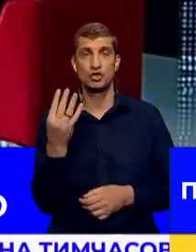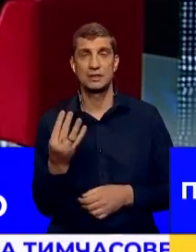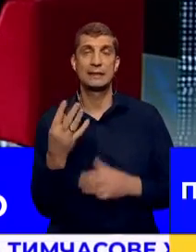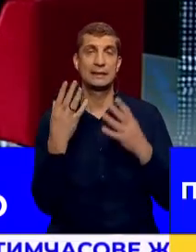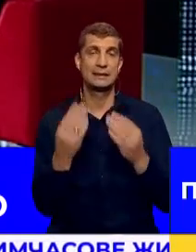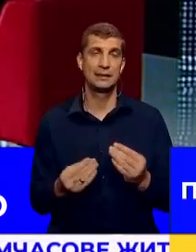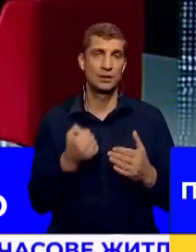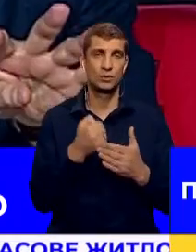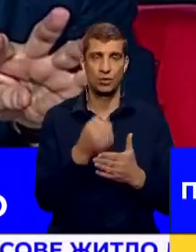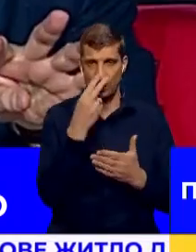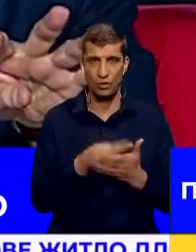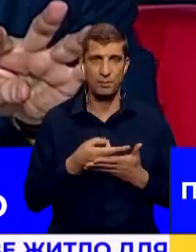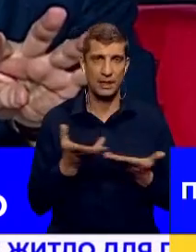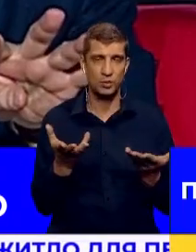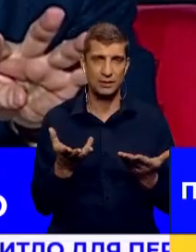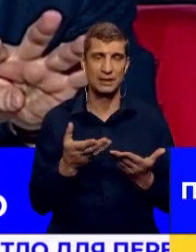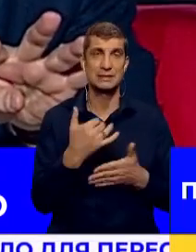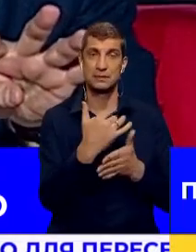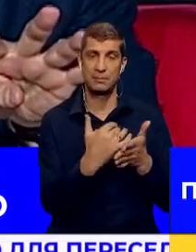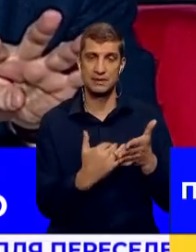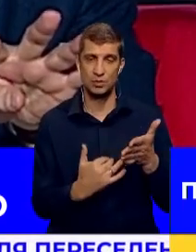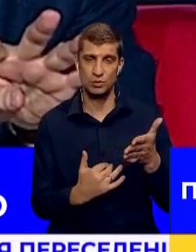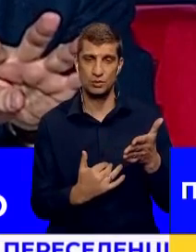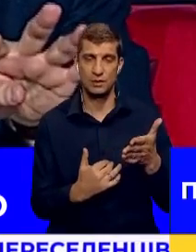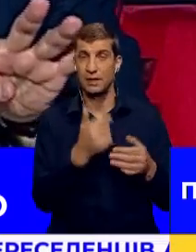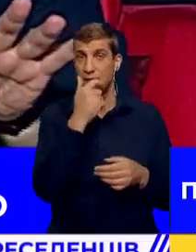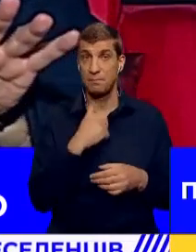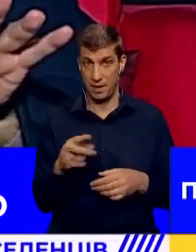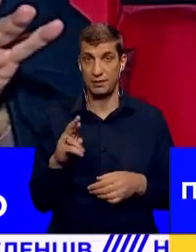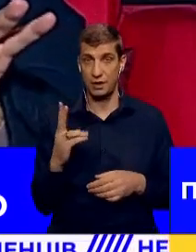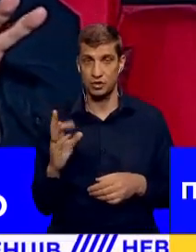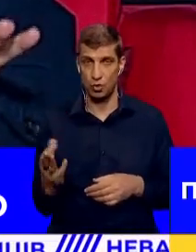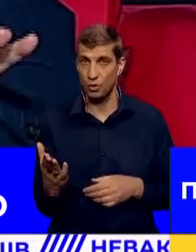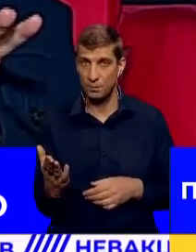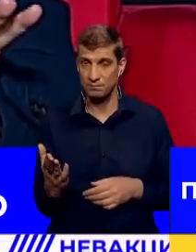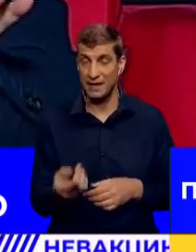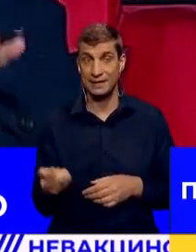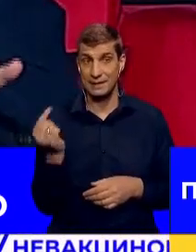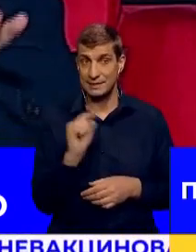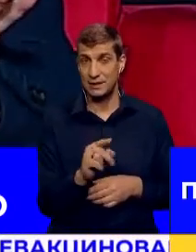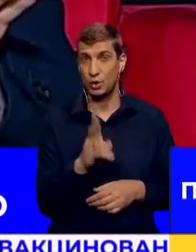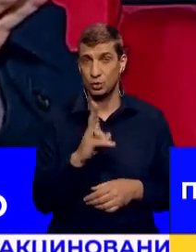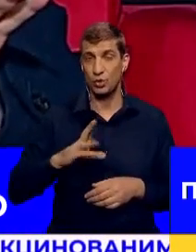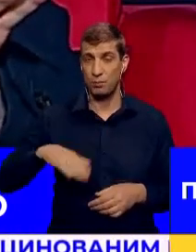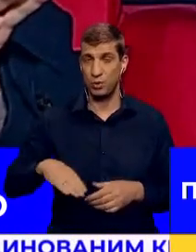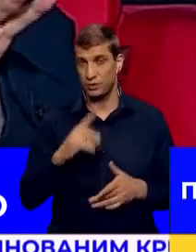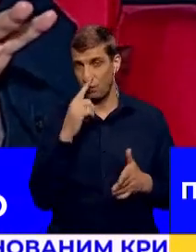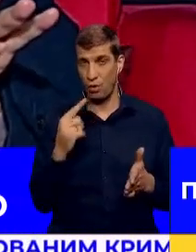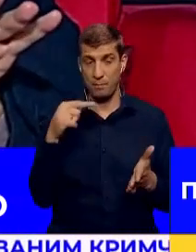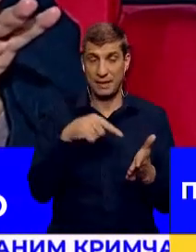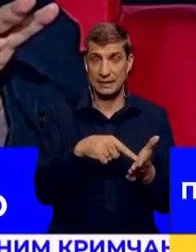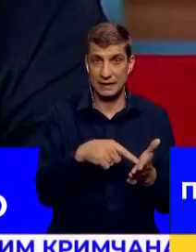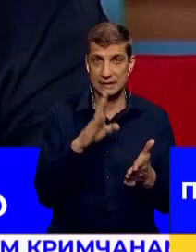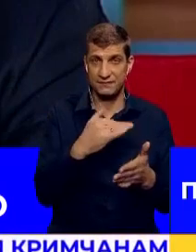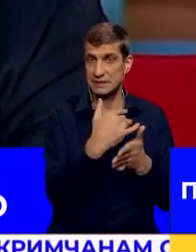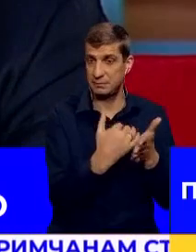до оприлюднення списку, пане Ляшко, ті, хто потім опинились у